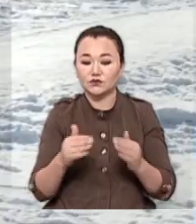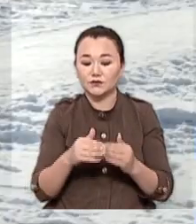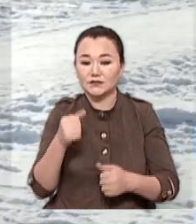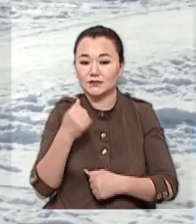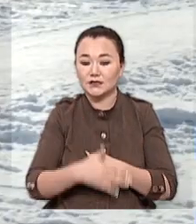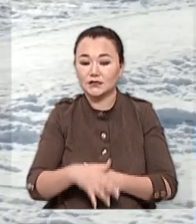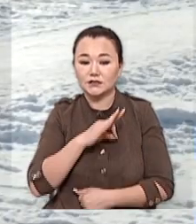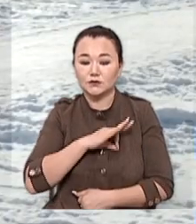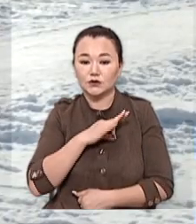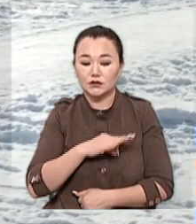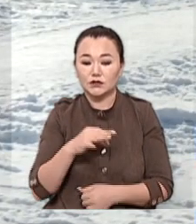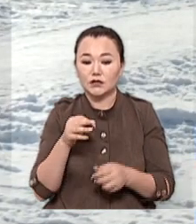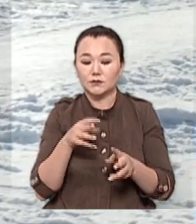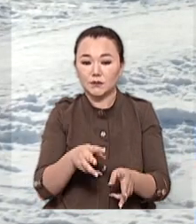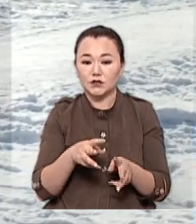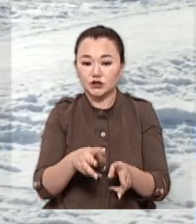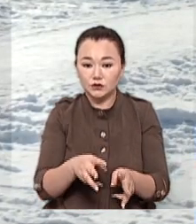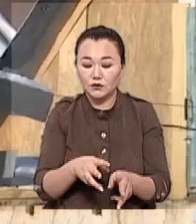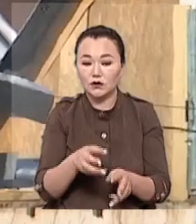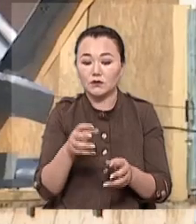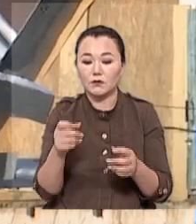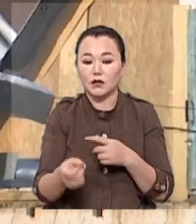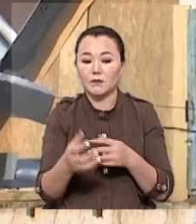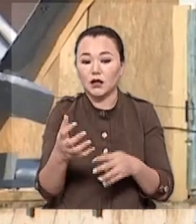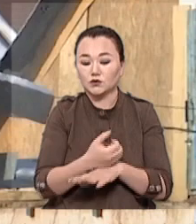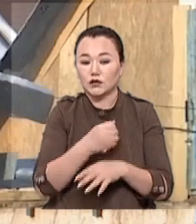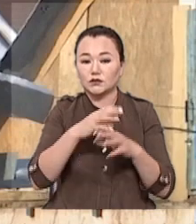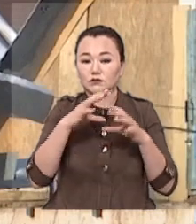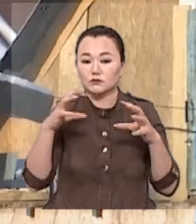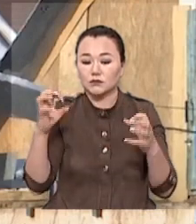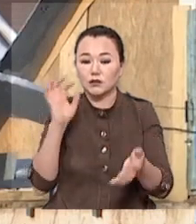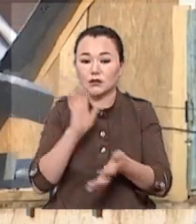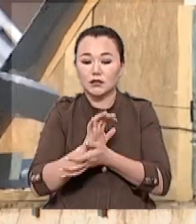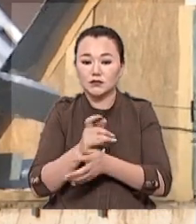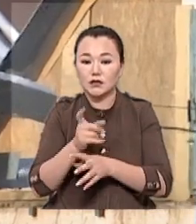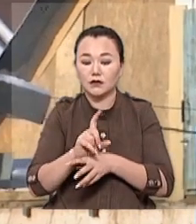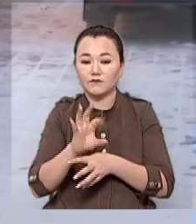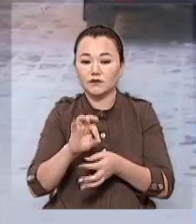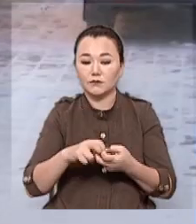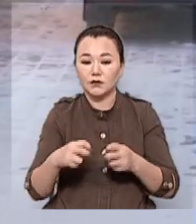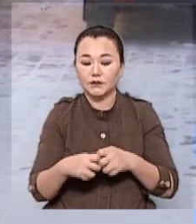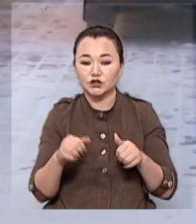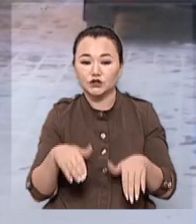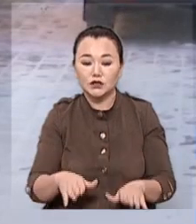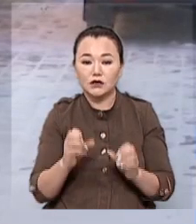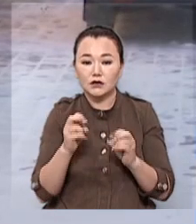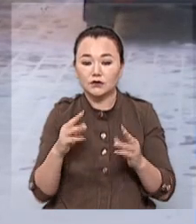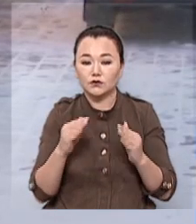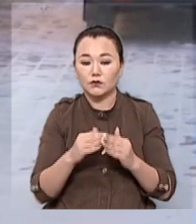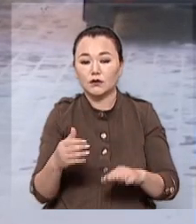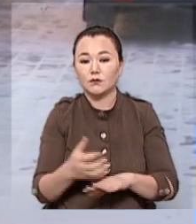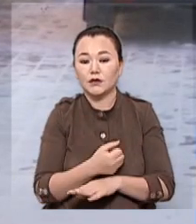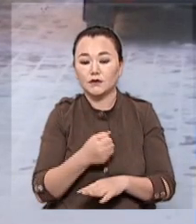столицы использует печное отопление. Образуется смог. Жители уверены, что все их проблемы решатся, как только в домах